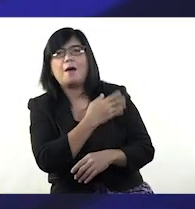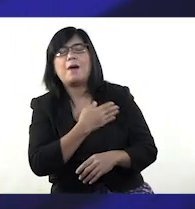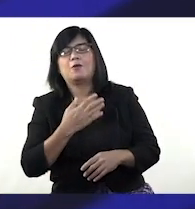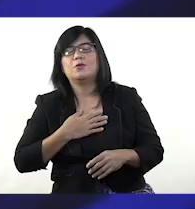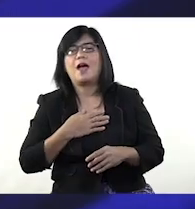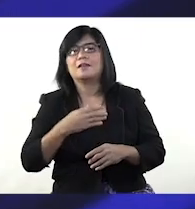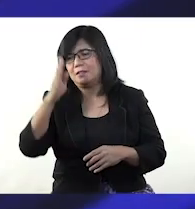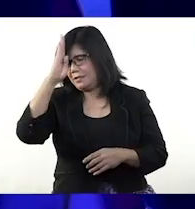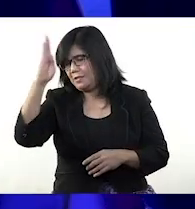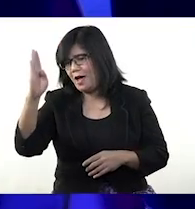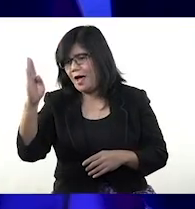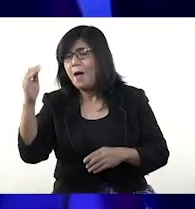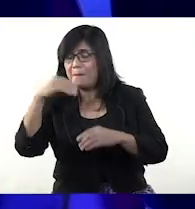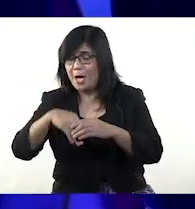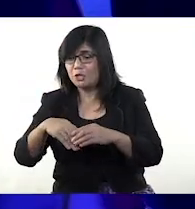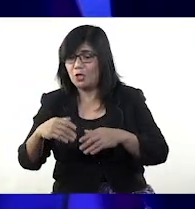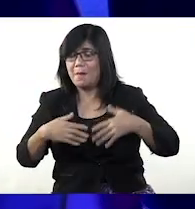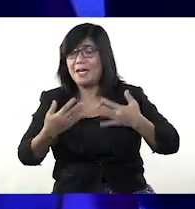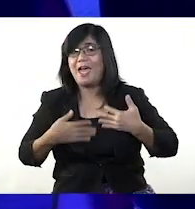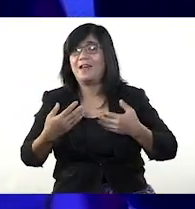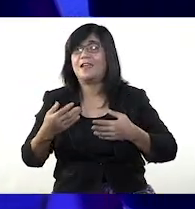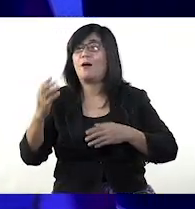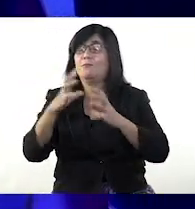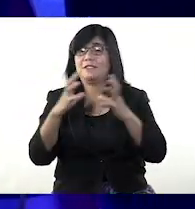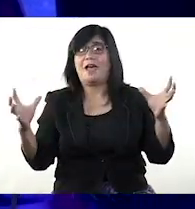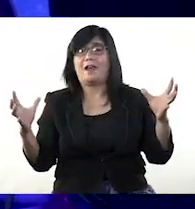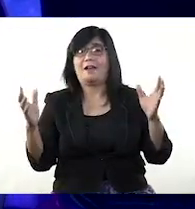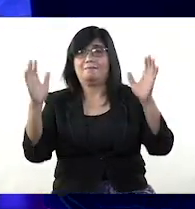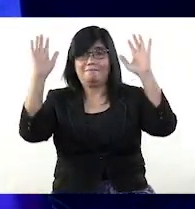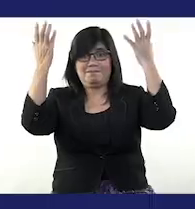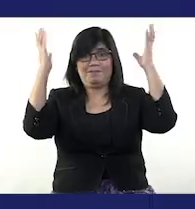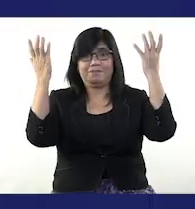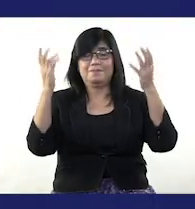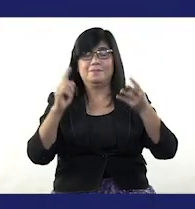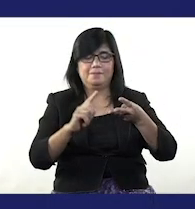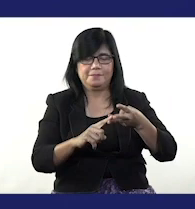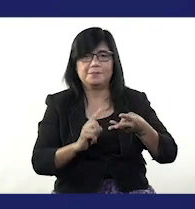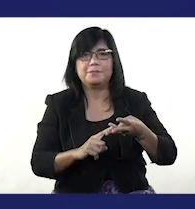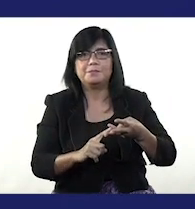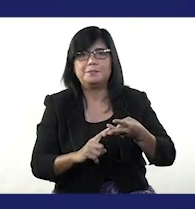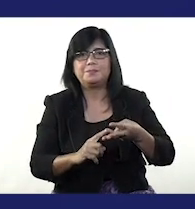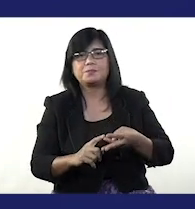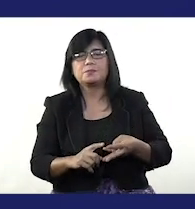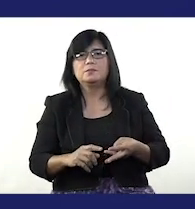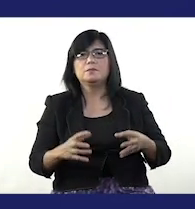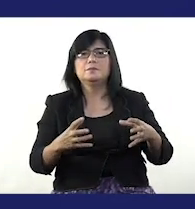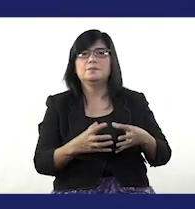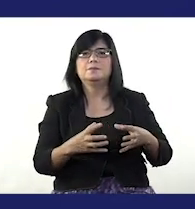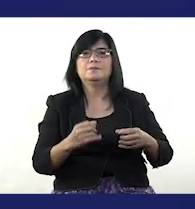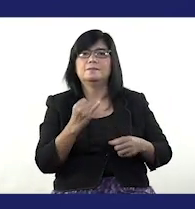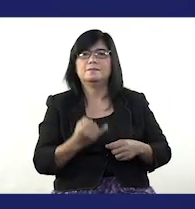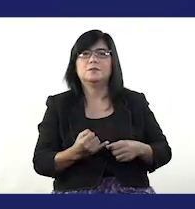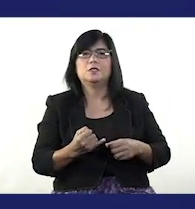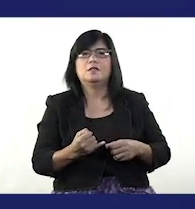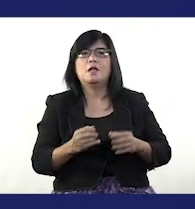sekarang masuk dalam kebahagiaan yang besar mereka Teluk tangan yang meriah alleluya ya ketika Hai kesimpulan akhir saya modal